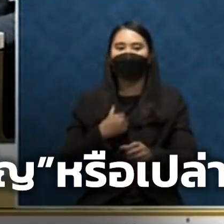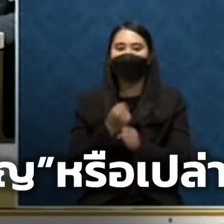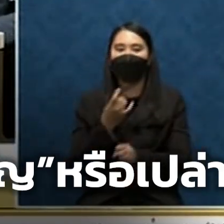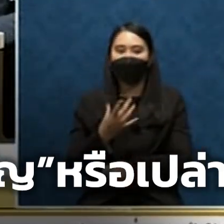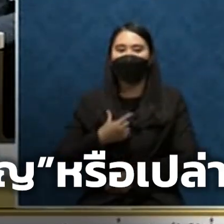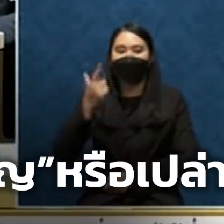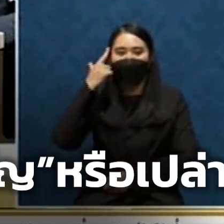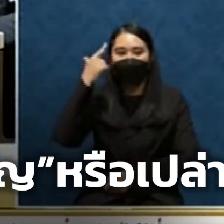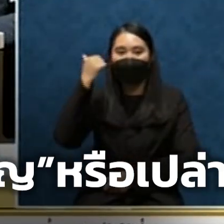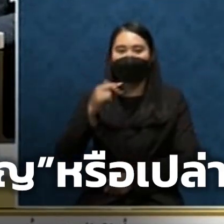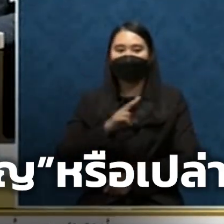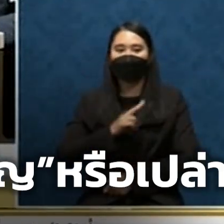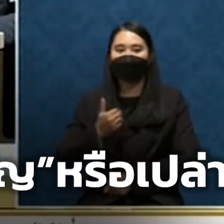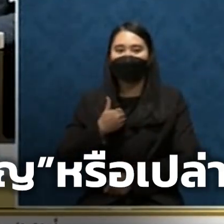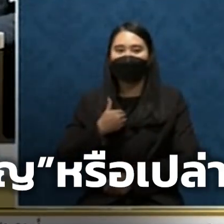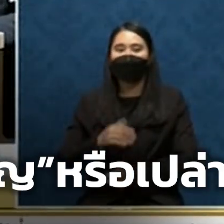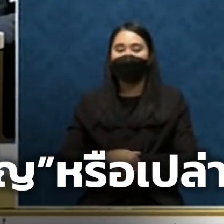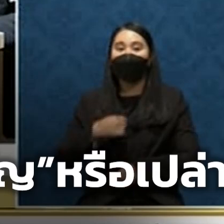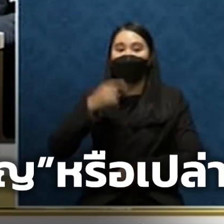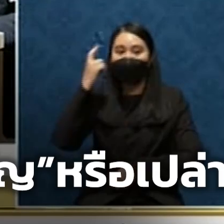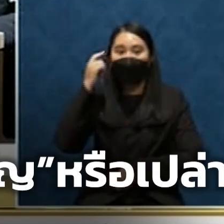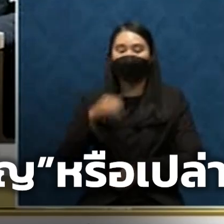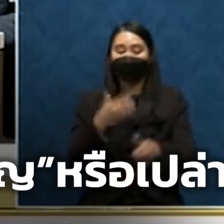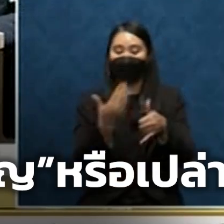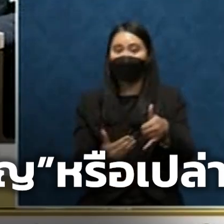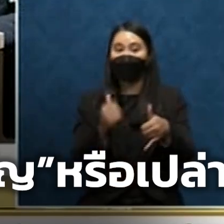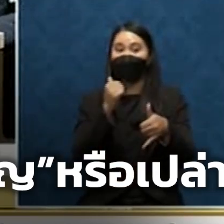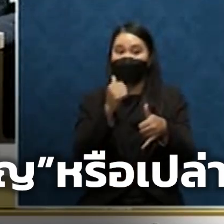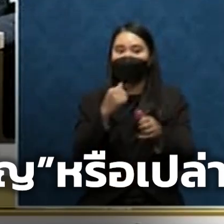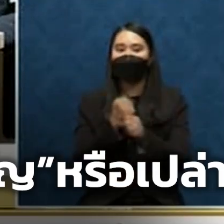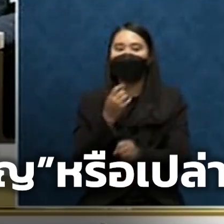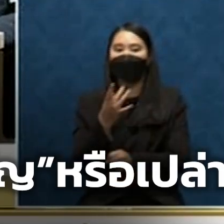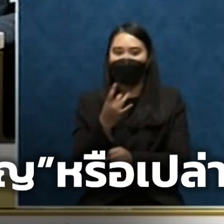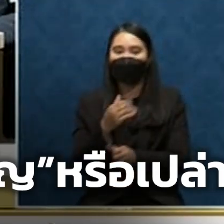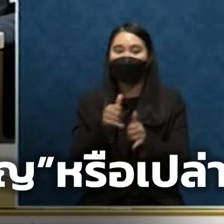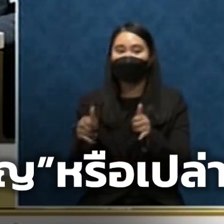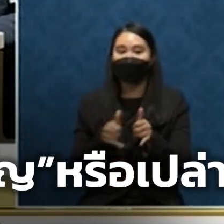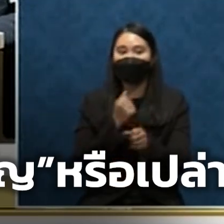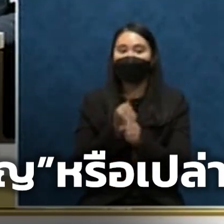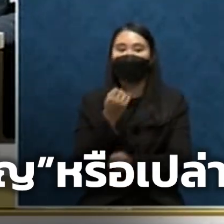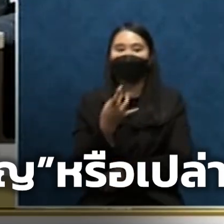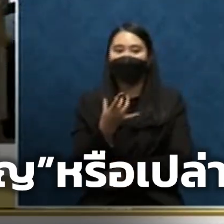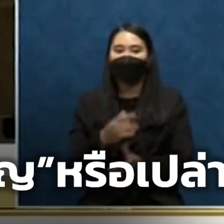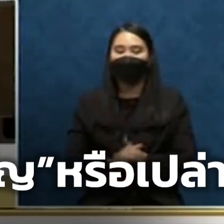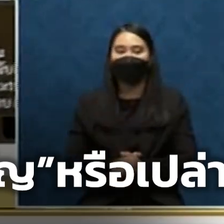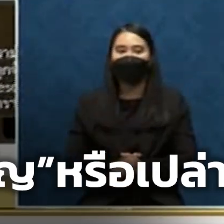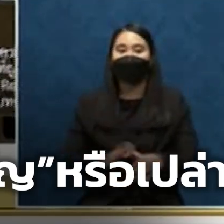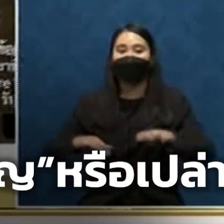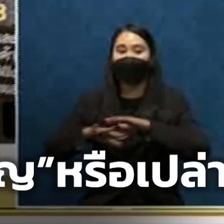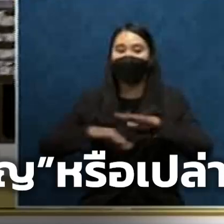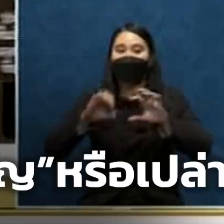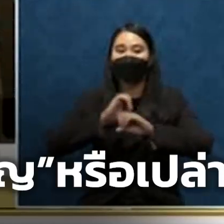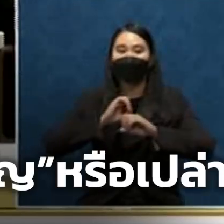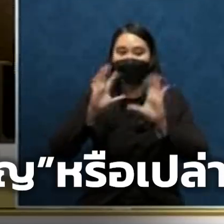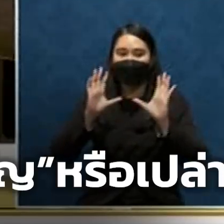อยู่ไม่รู้อยู่แก่ใจว่าสวคนดีของท่านกำลังทำอะไรอยู่หลังฉากเมื่อหลักฐานชัด